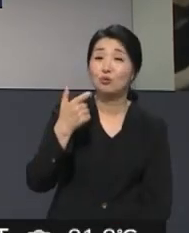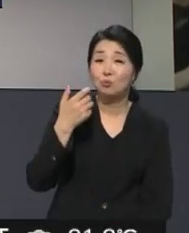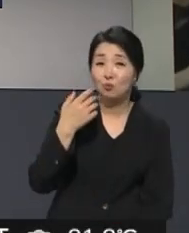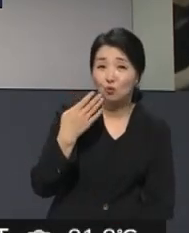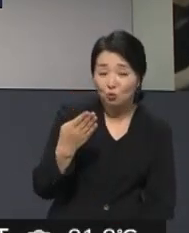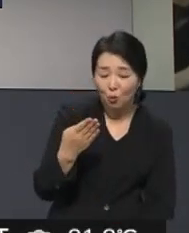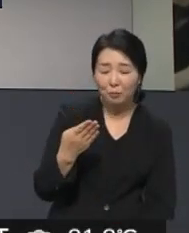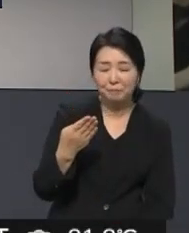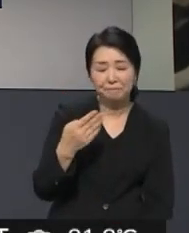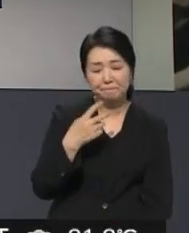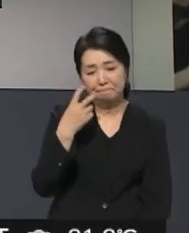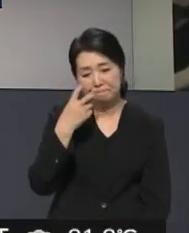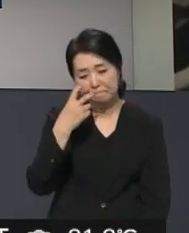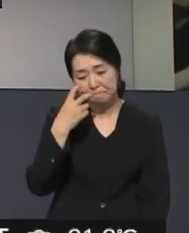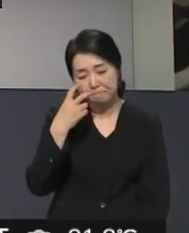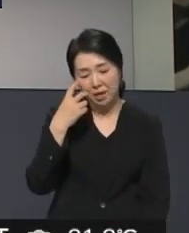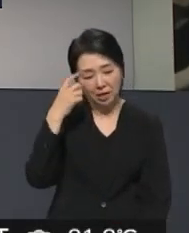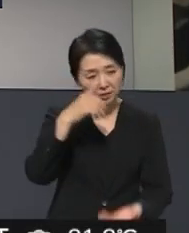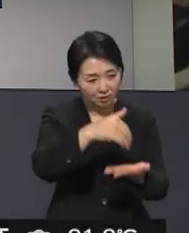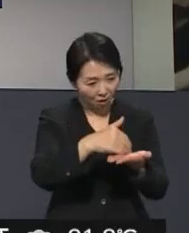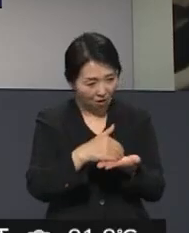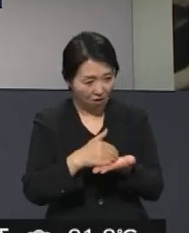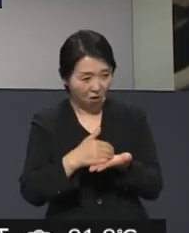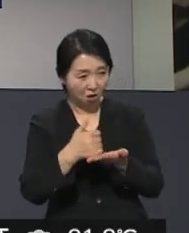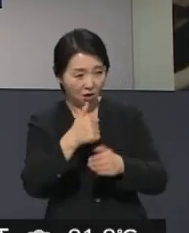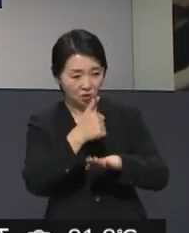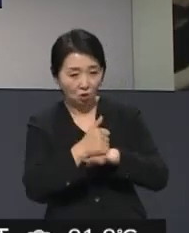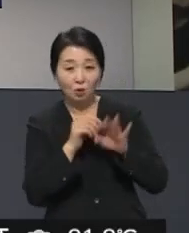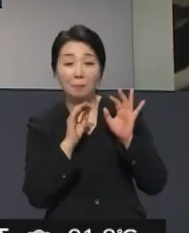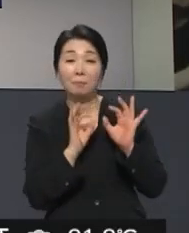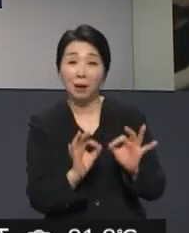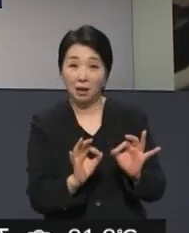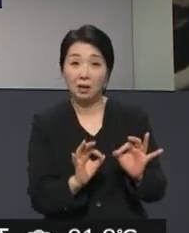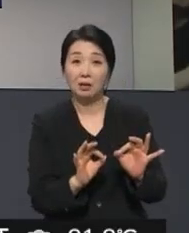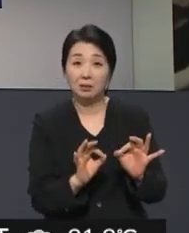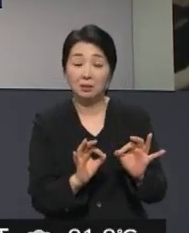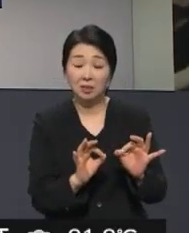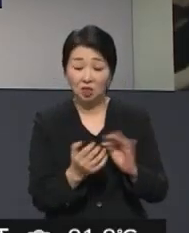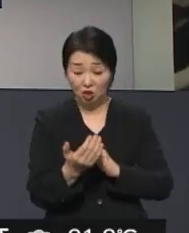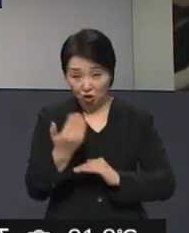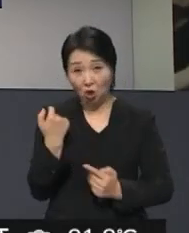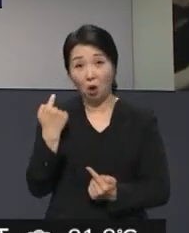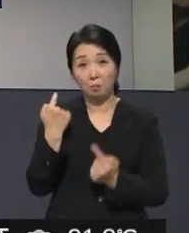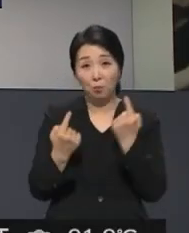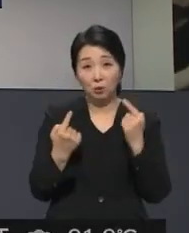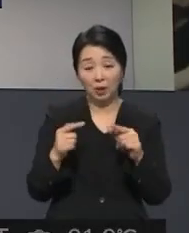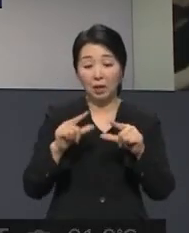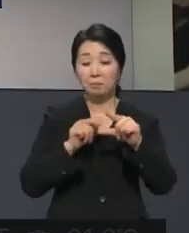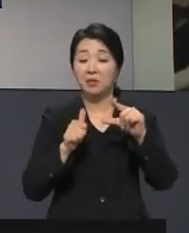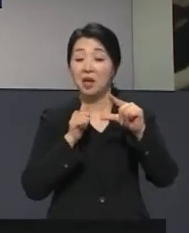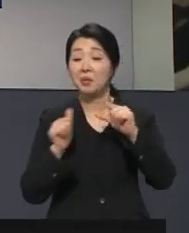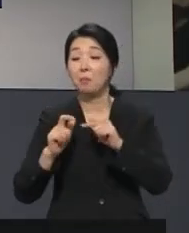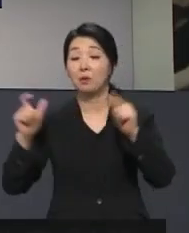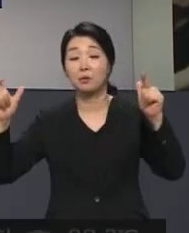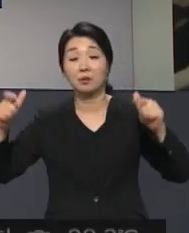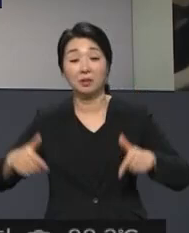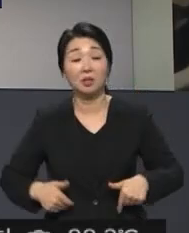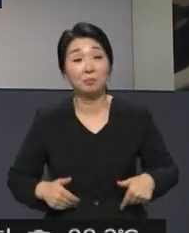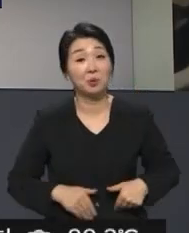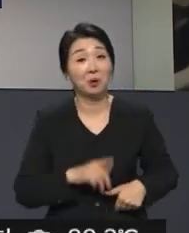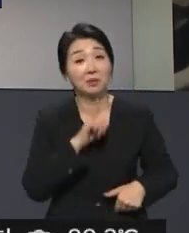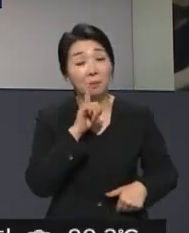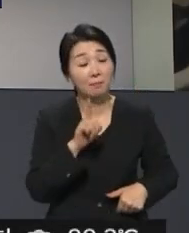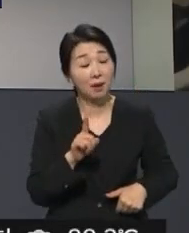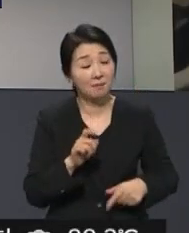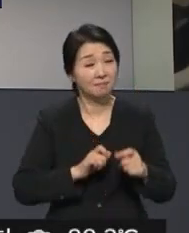뒤에 의견을 들은 결과를 조사해봤더니요. 수기 과정을 거치기 전보다 비례대표를 오히려 늘려야 한다, 이런